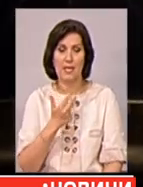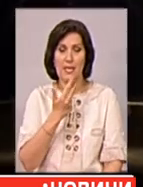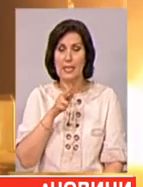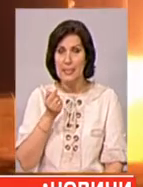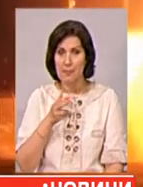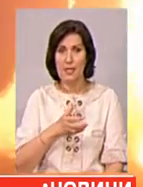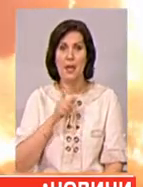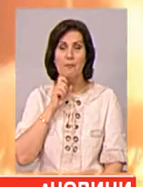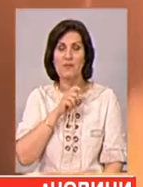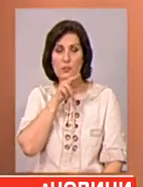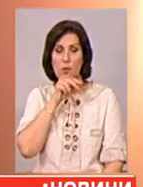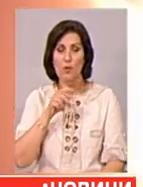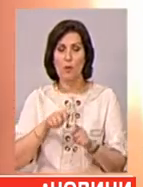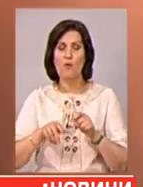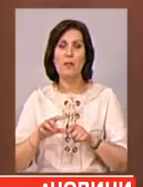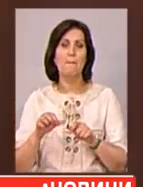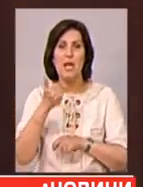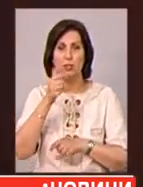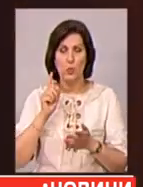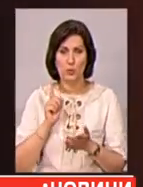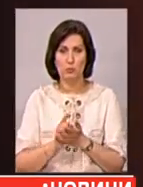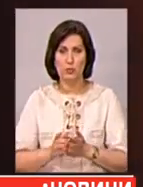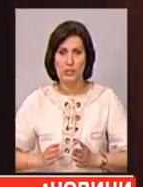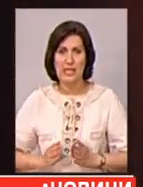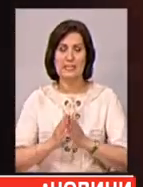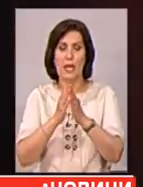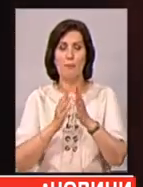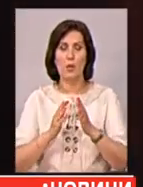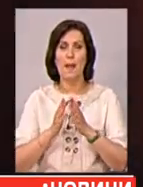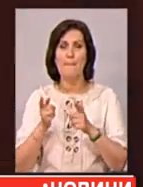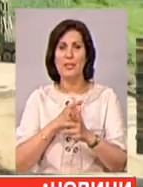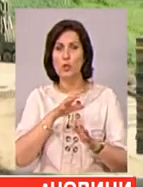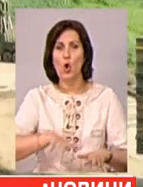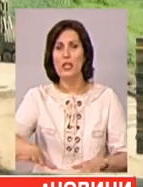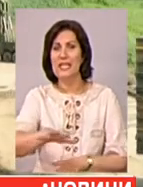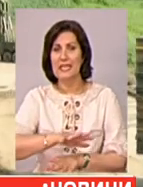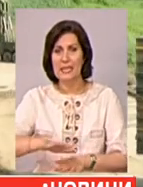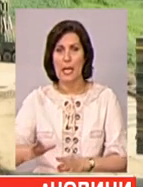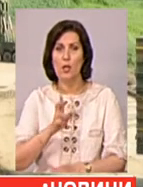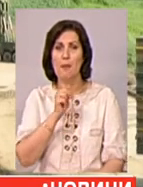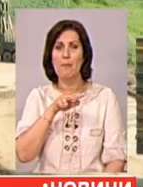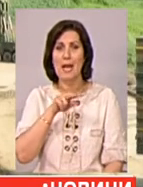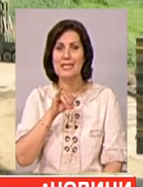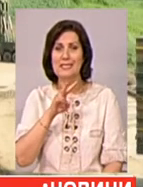липня Північна Корея провела перший успішний запуск міжконтинентальної балістичної ракети.